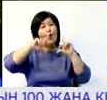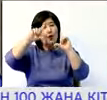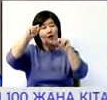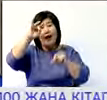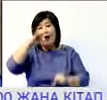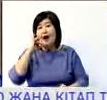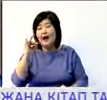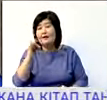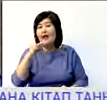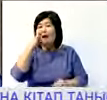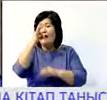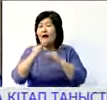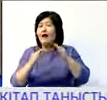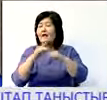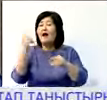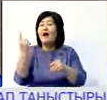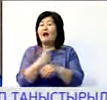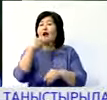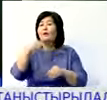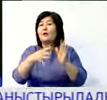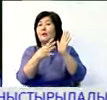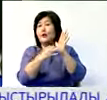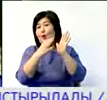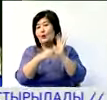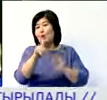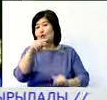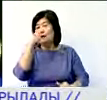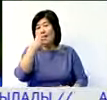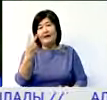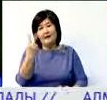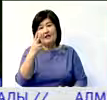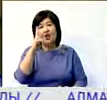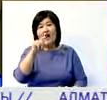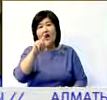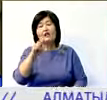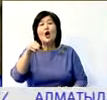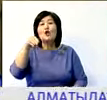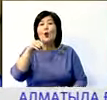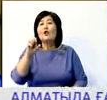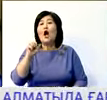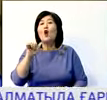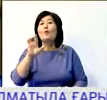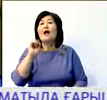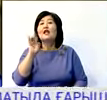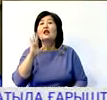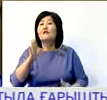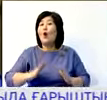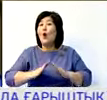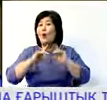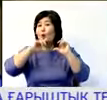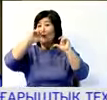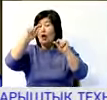қазақ тарихында ғарышқа алғаш рет 1991 жылдың 2 қазанында Тоқтар Әубәкіров көтерілді.